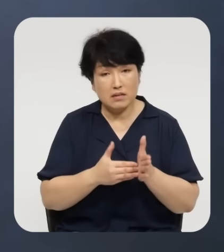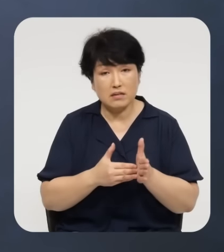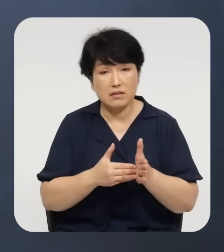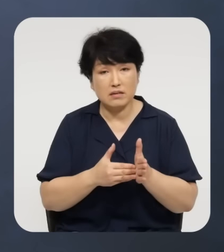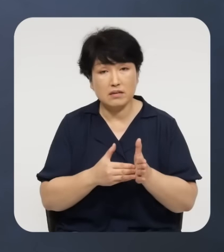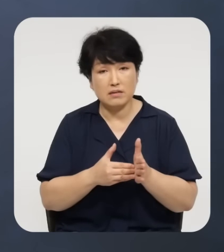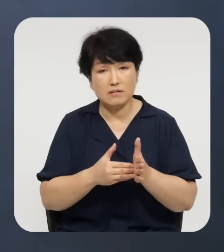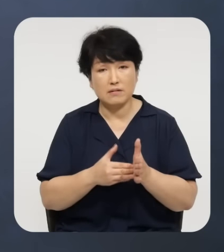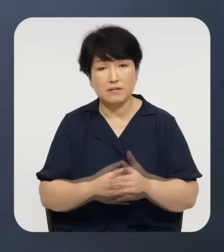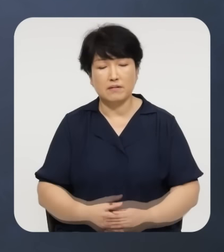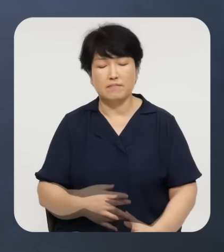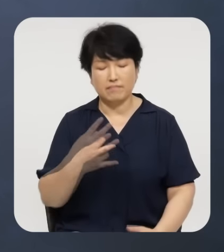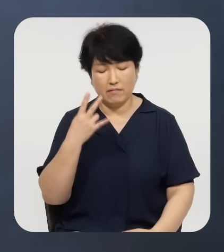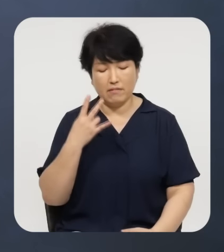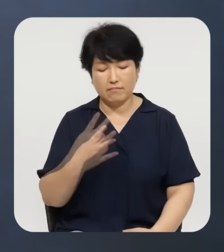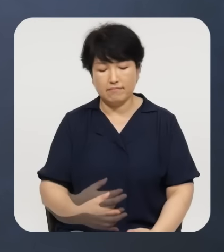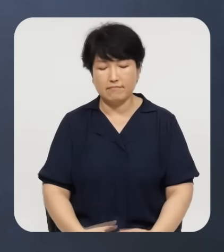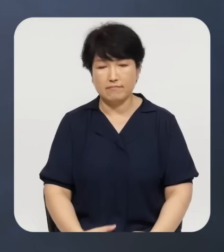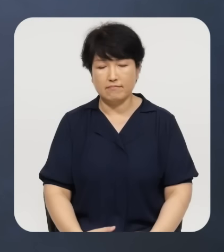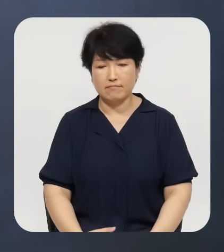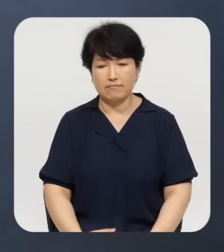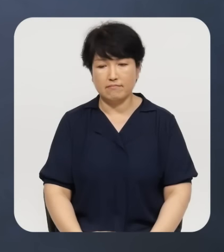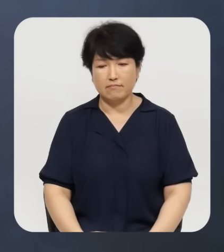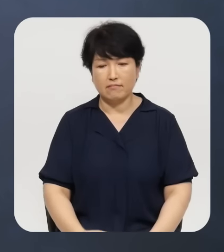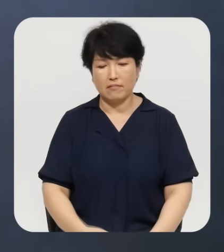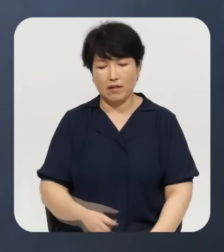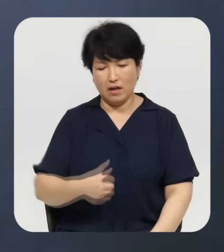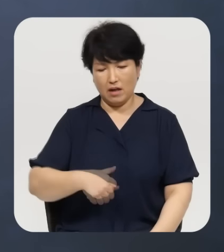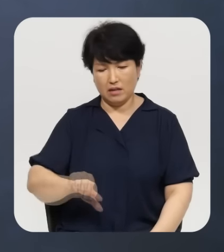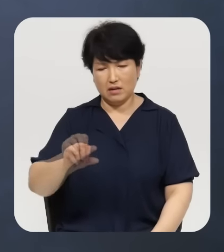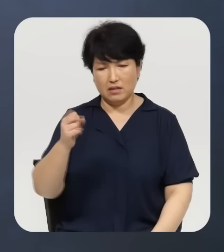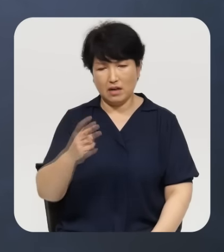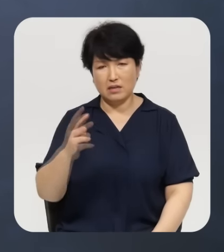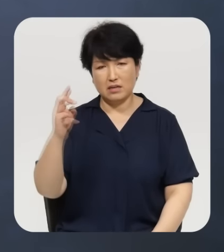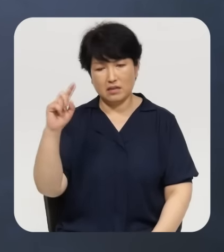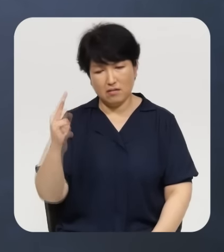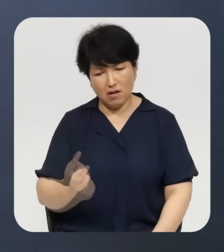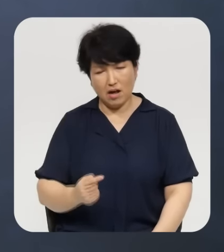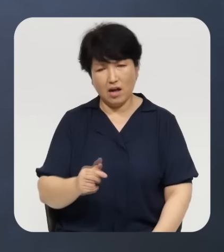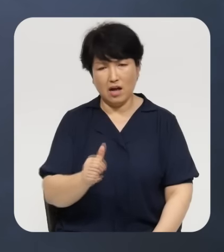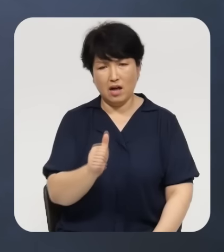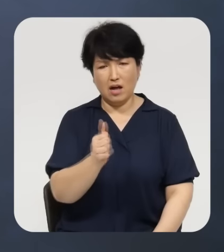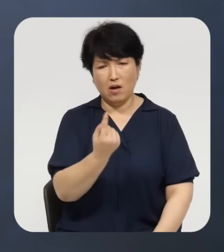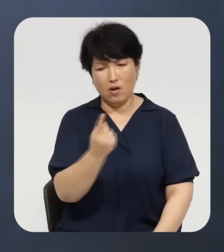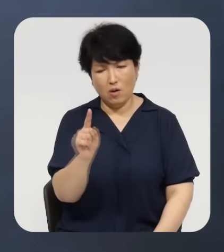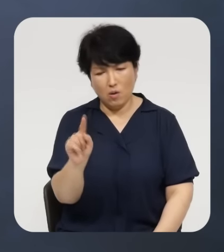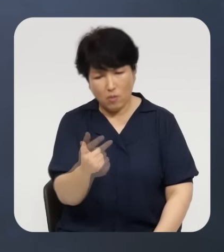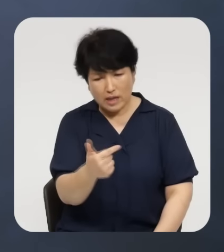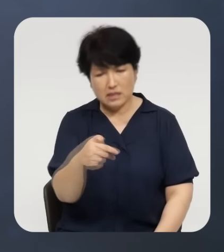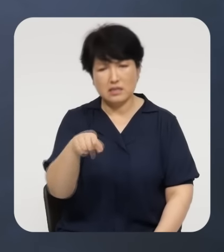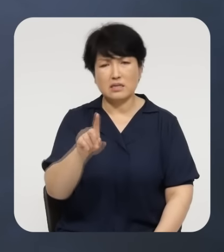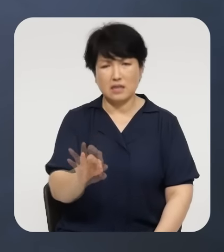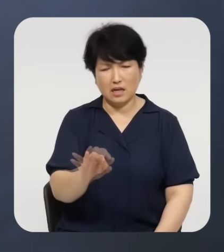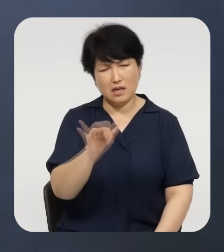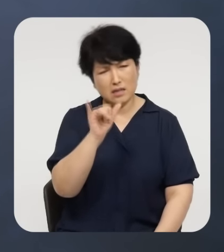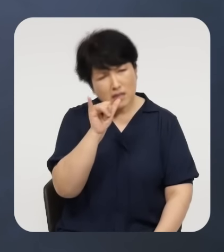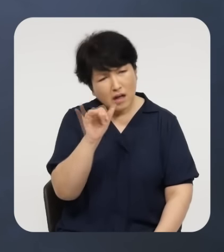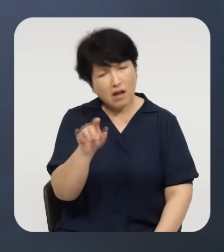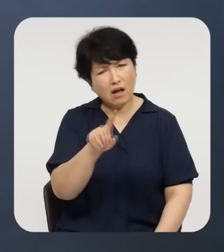질문 다 하신 거예요? 네. 다시 올수 있는 건지, 환생이라는 게 있는